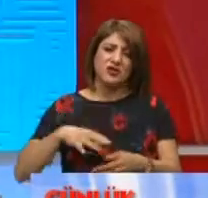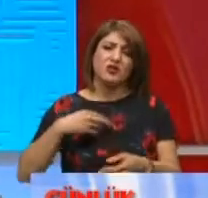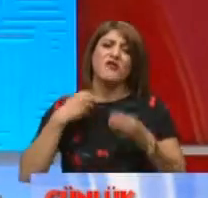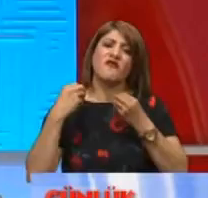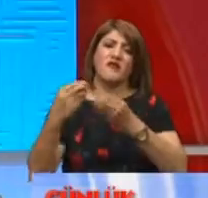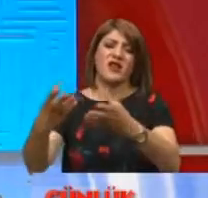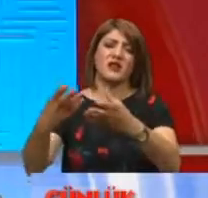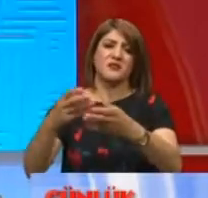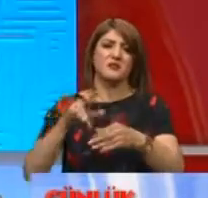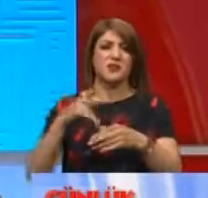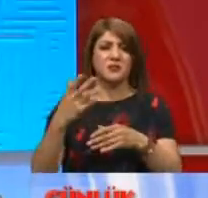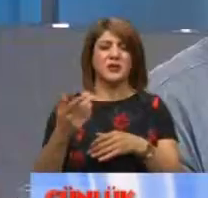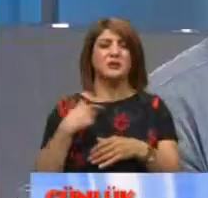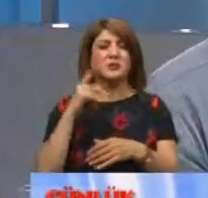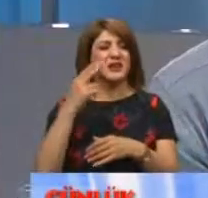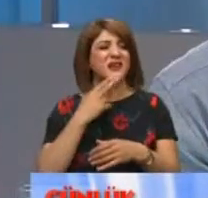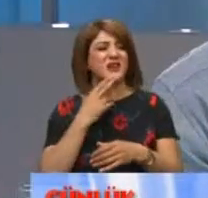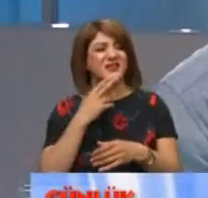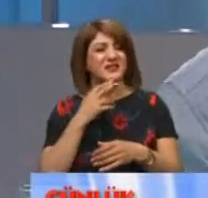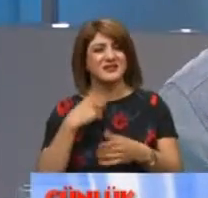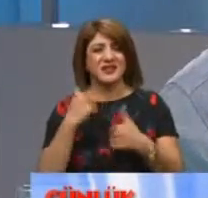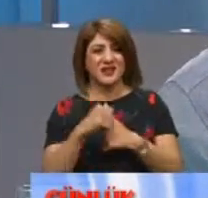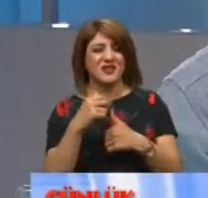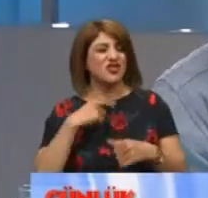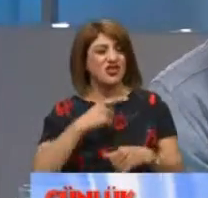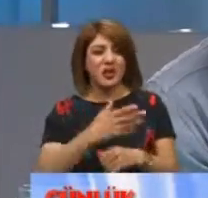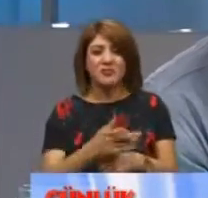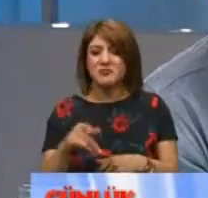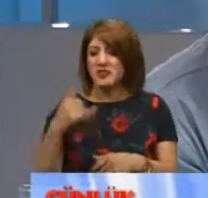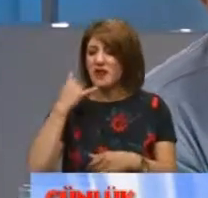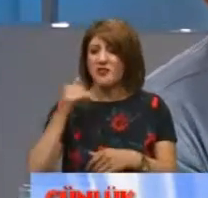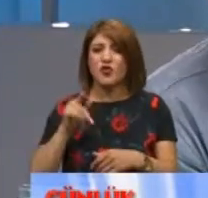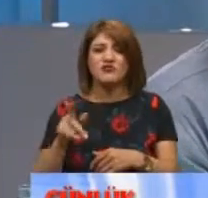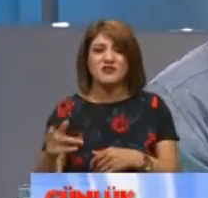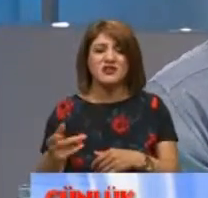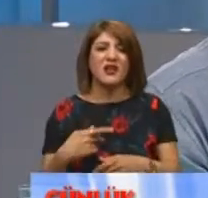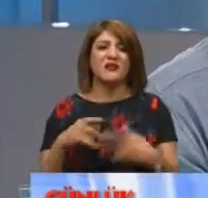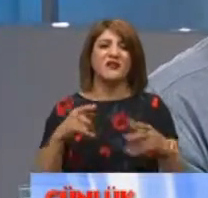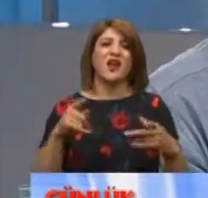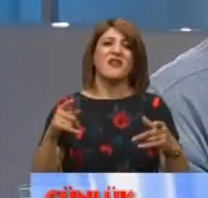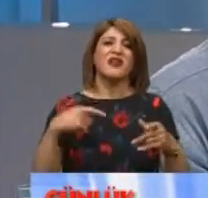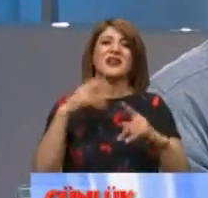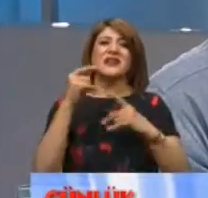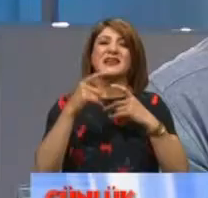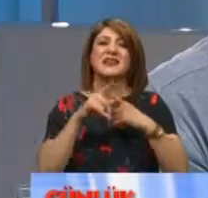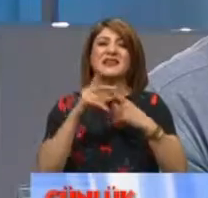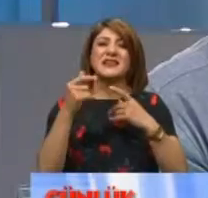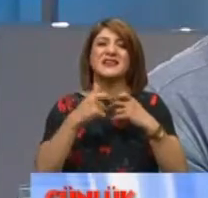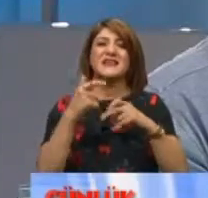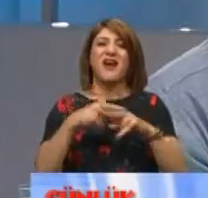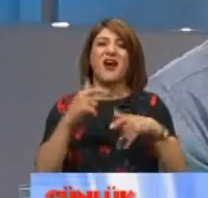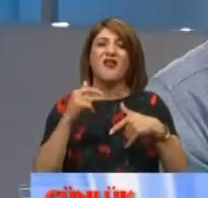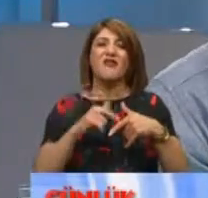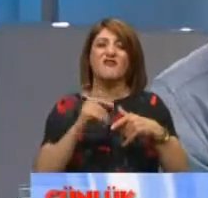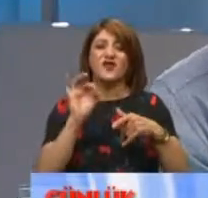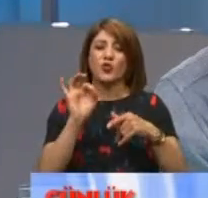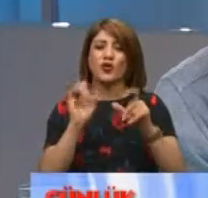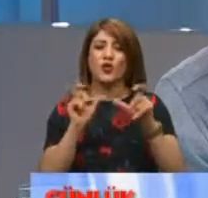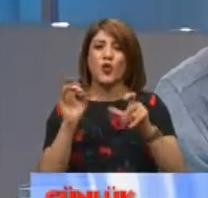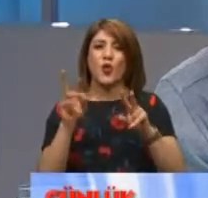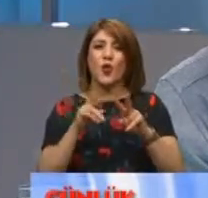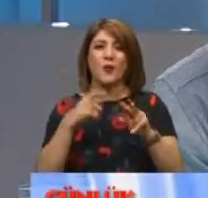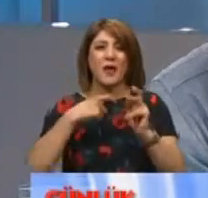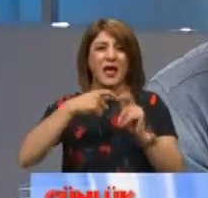yani. Evet, yani birisi karısından şikayetçi, birisi telefonundan şikayetçi. Biraz öyle şey, itiraf.com diye bir site vardı bir zamanlar. Yani herkesin evet, itirafı. Evet,